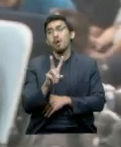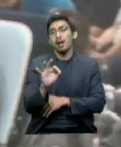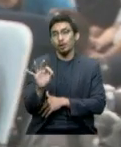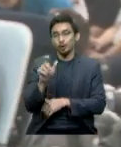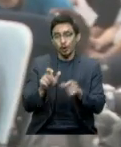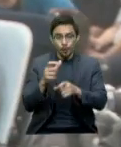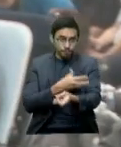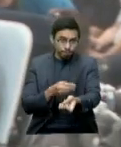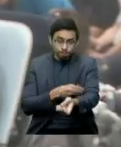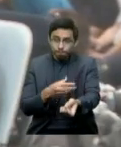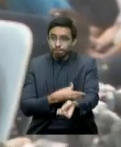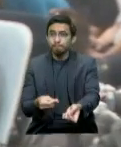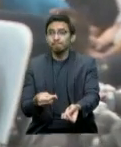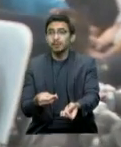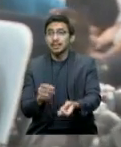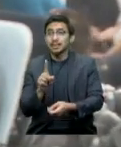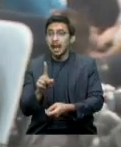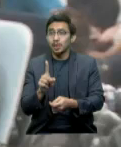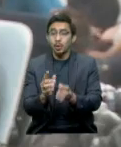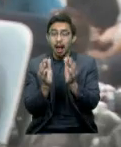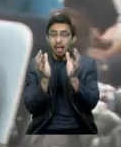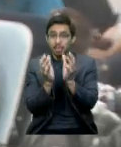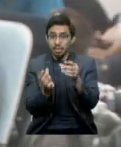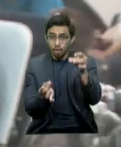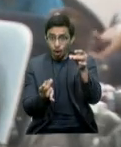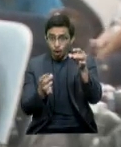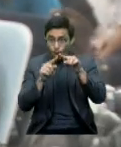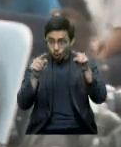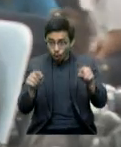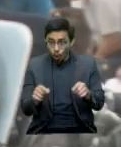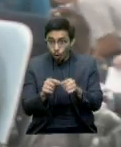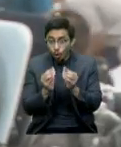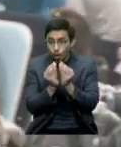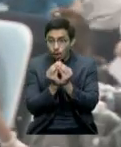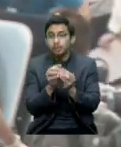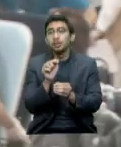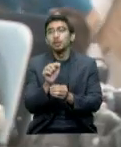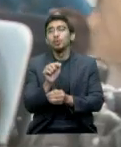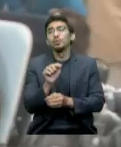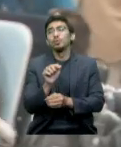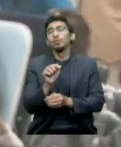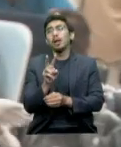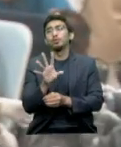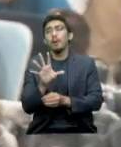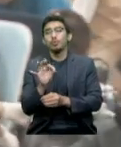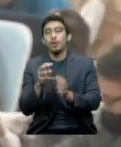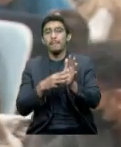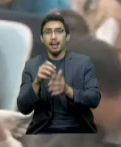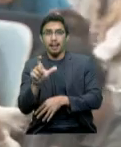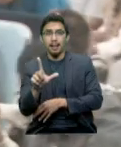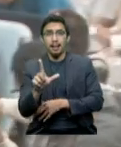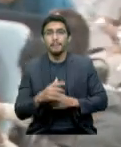Ya, dalam satu kantong yang seperti hari ini itu per kantong itu 350 mili isinya. Inilah yang